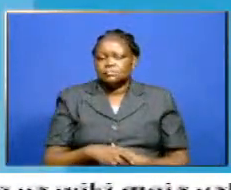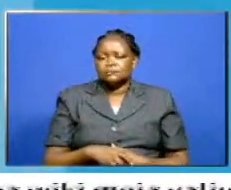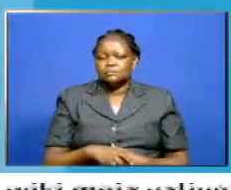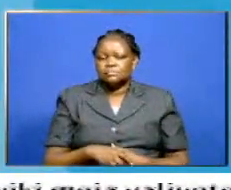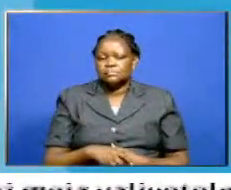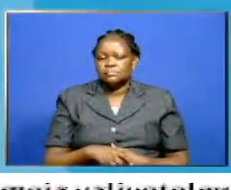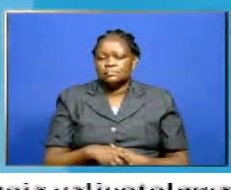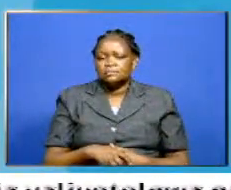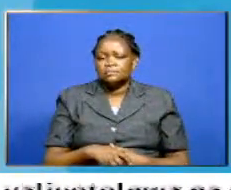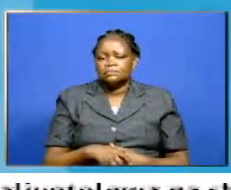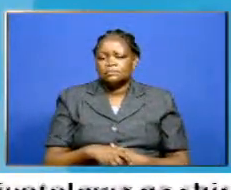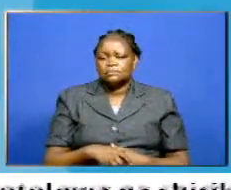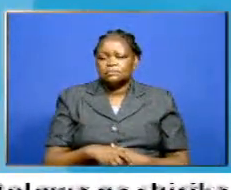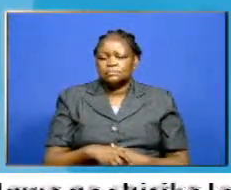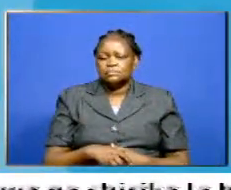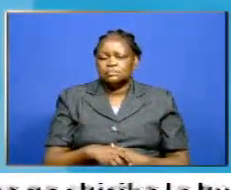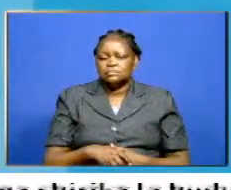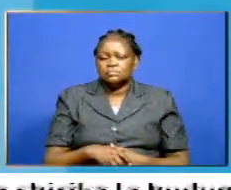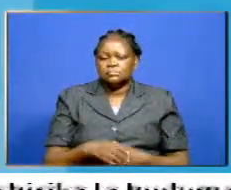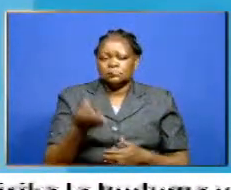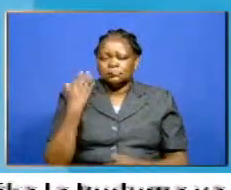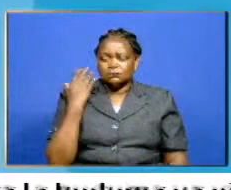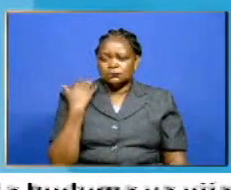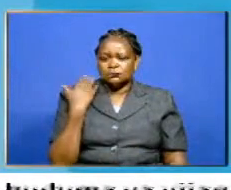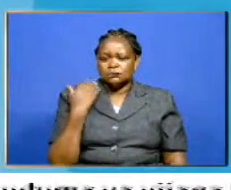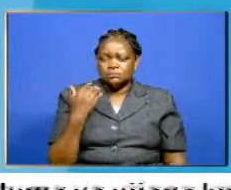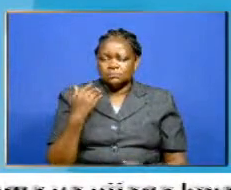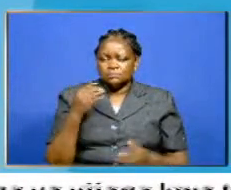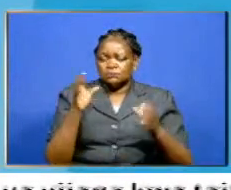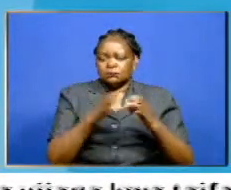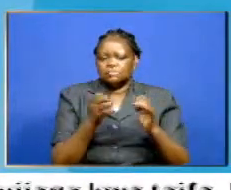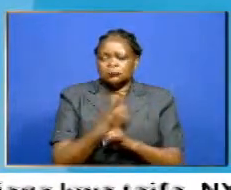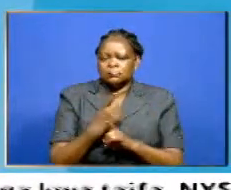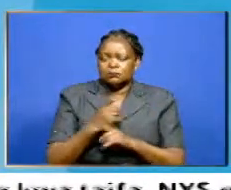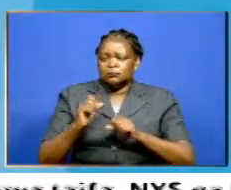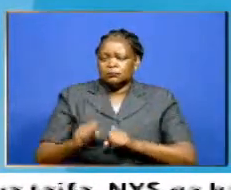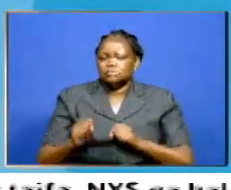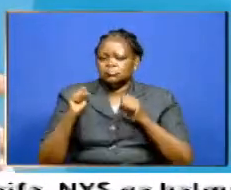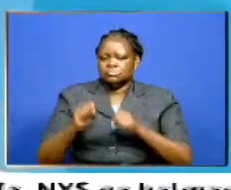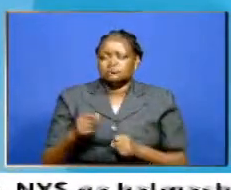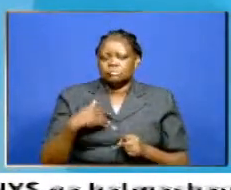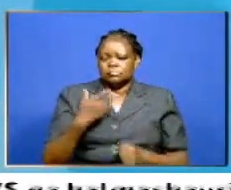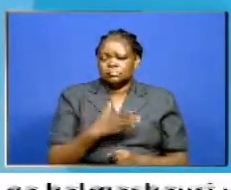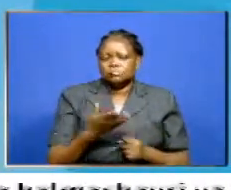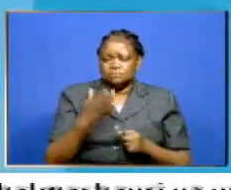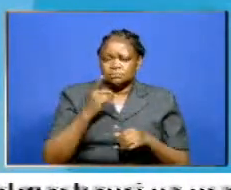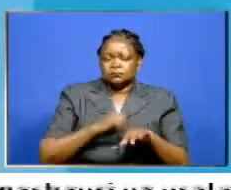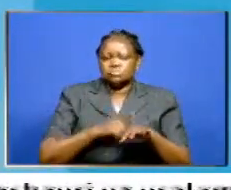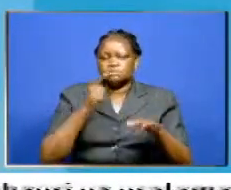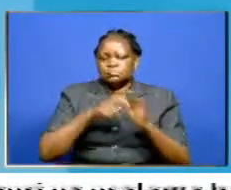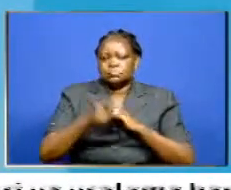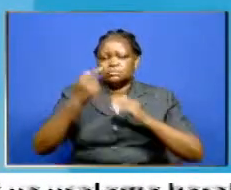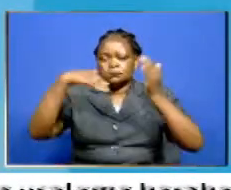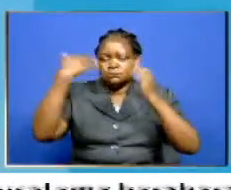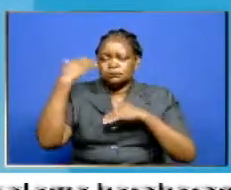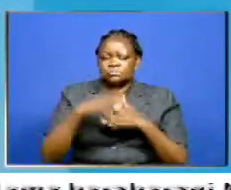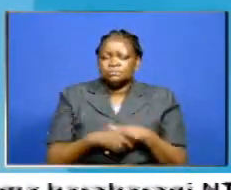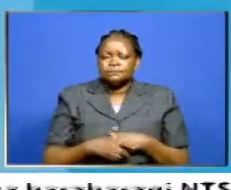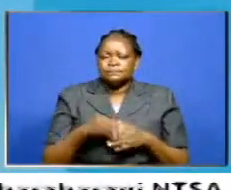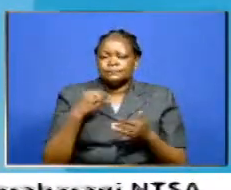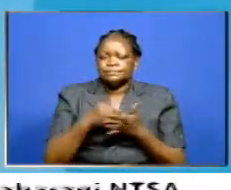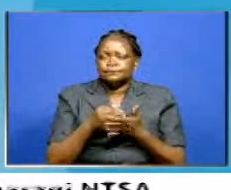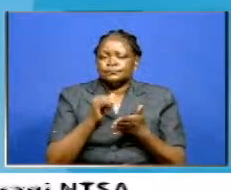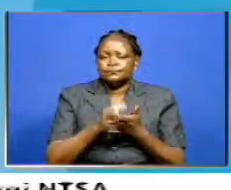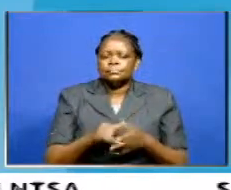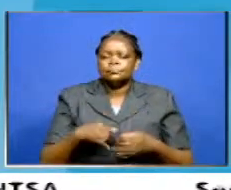na katika hizi kampuni zingine za serikali, unapata kwamba wakiingia chuo kikuu zile pesa walikuwa